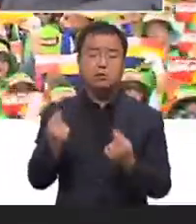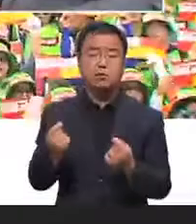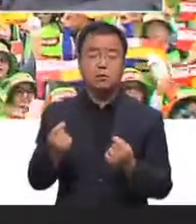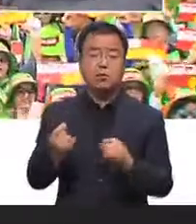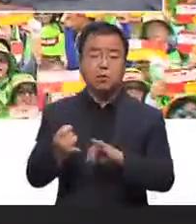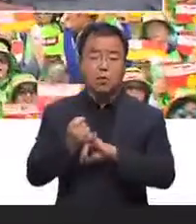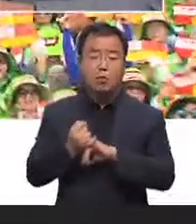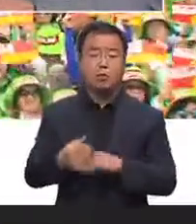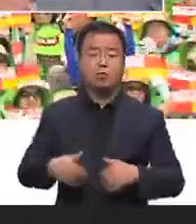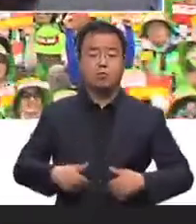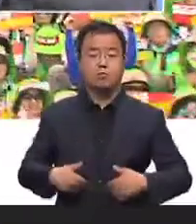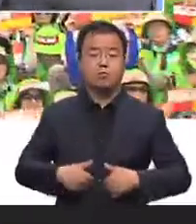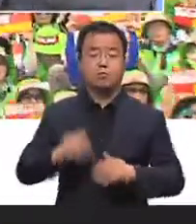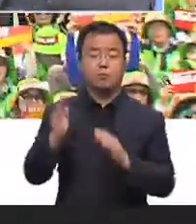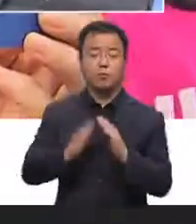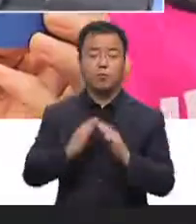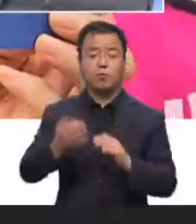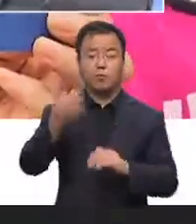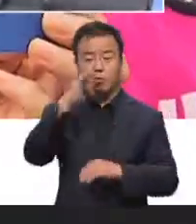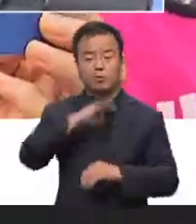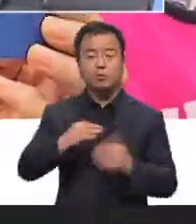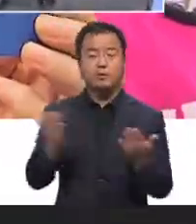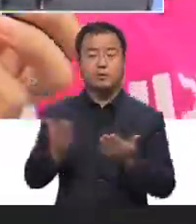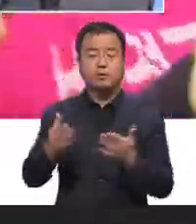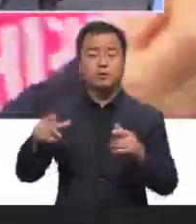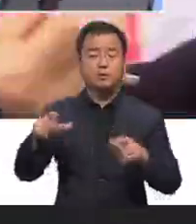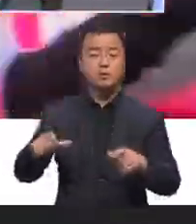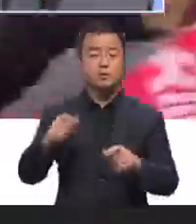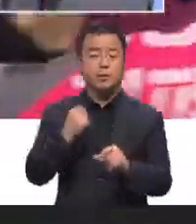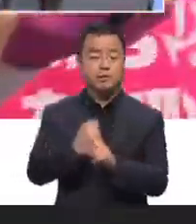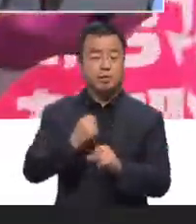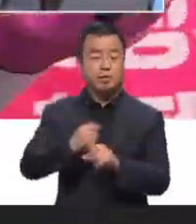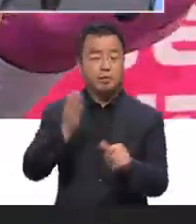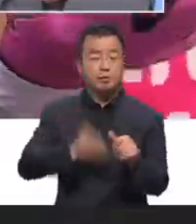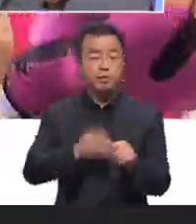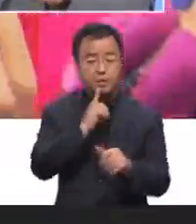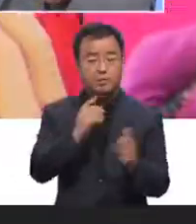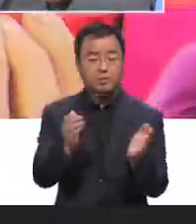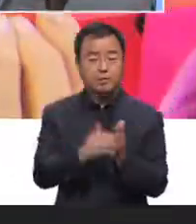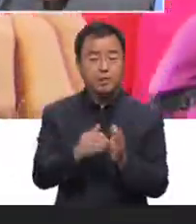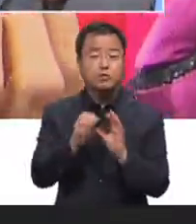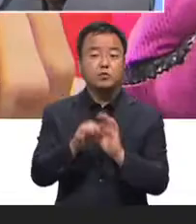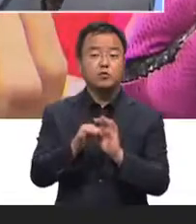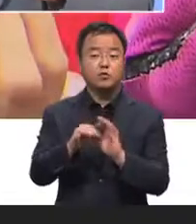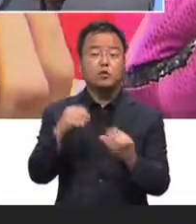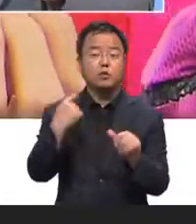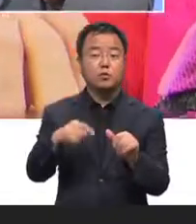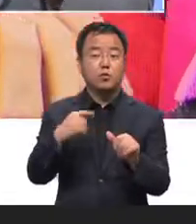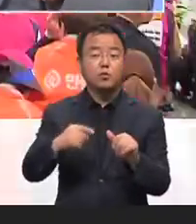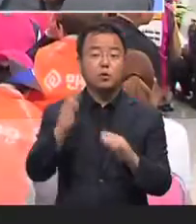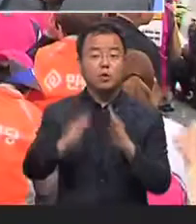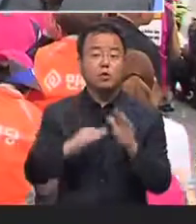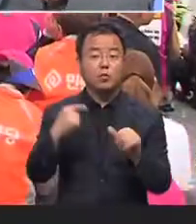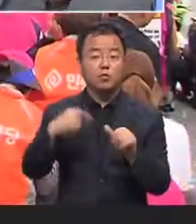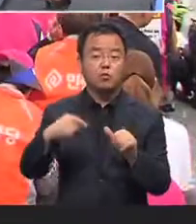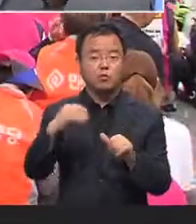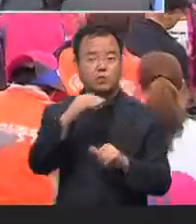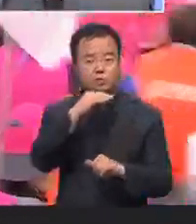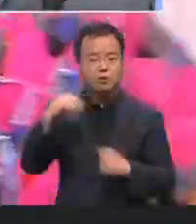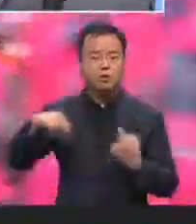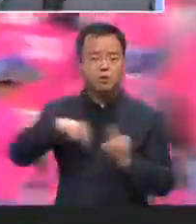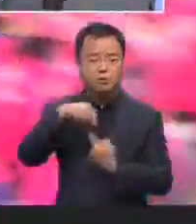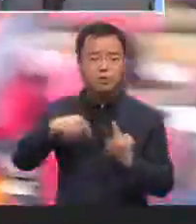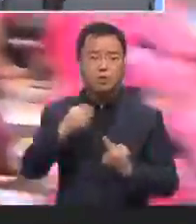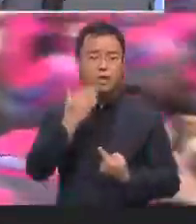필수 곰이 463 우정으로 좀 지정해 달라 라는 것입니다 이제 이래야만 이 교육의 공교육이 정상화되고 아이들을